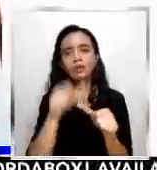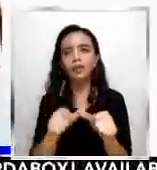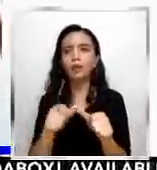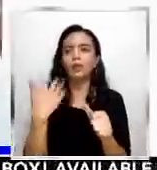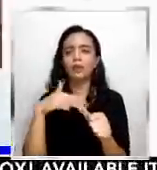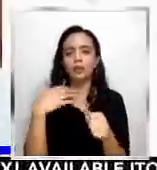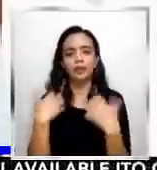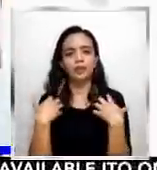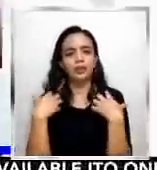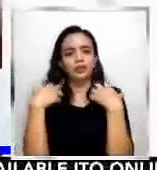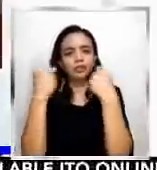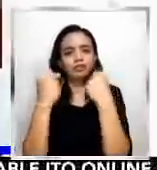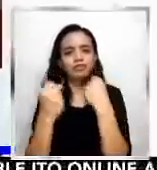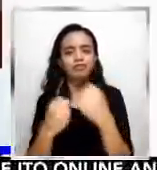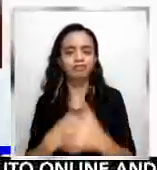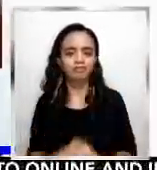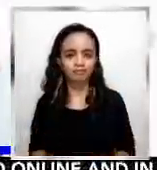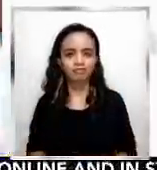talaga ang gawain ko, sir, sa